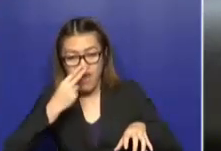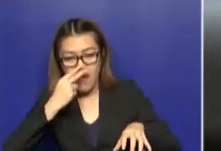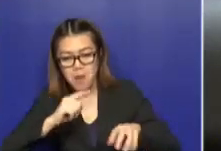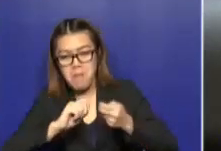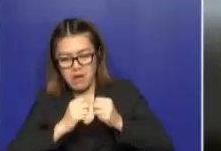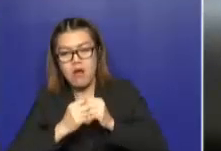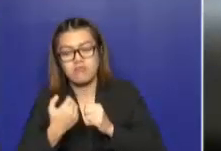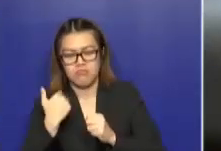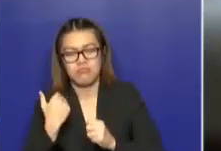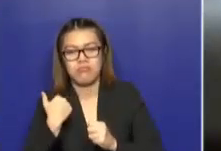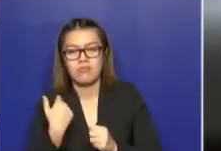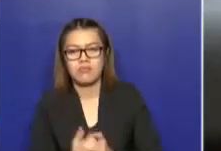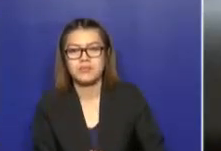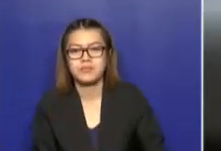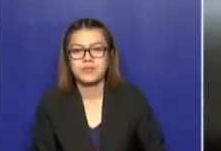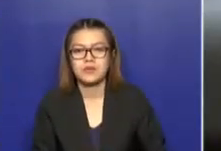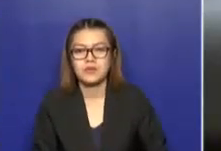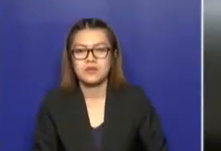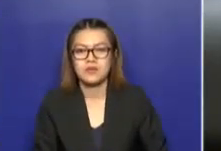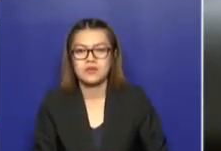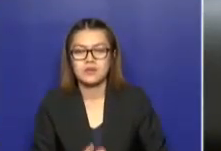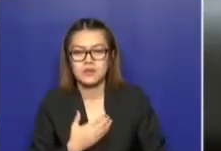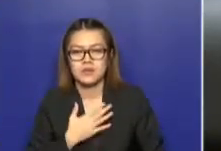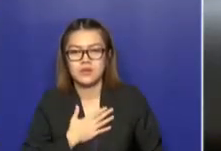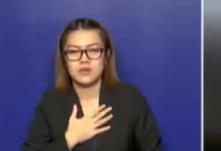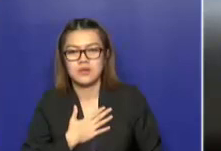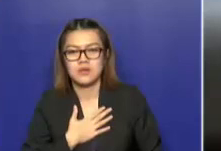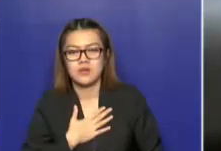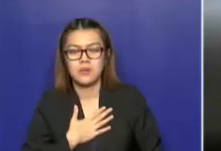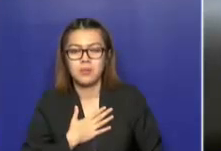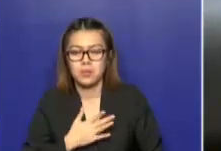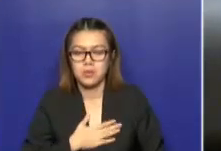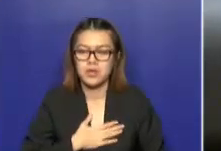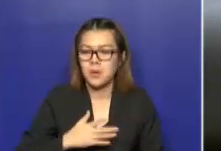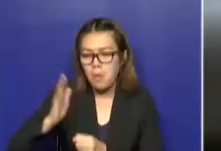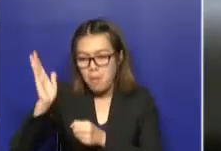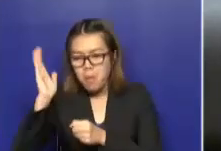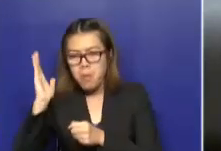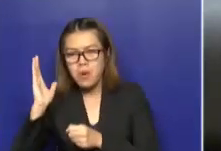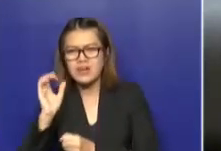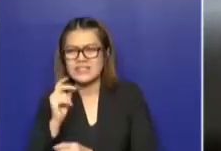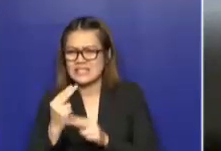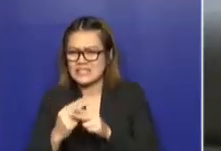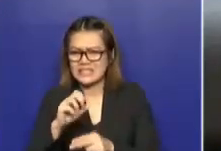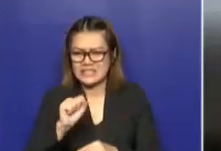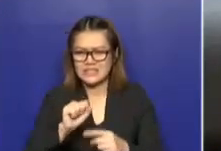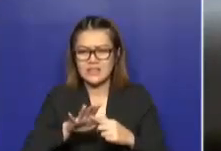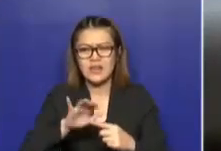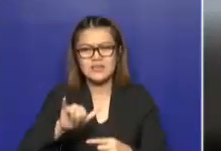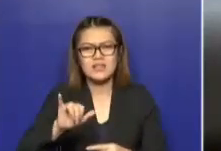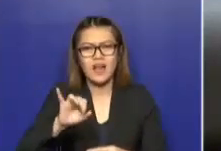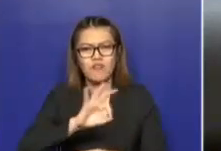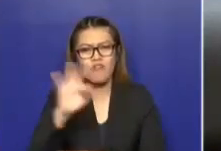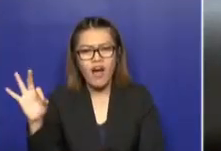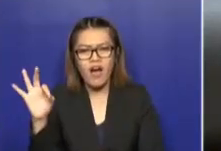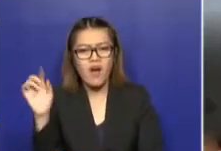ากครับมีครั้งนึงครับท่านประธานผมเคยไปหาเสียงผมจำได้ครับน้องสายฟ้าที่บ้านเขา